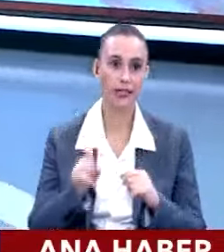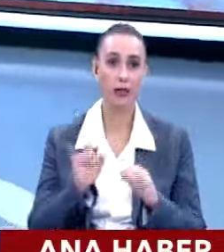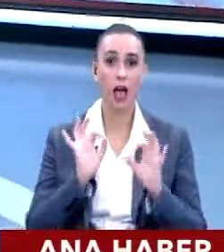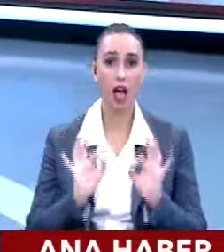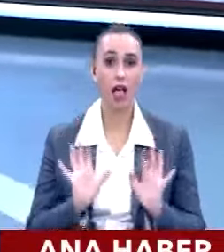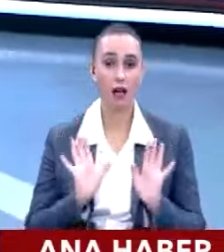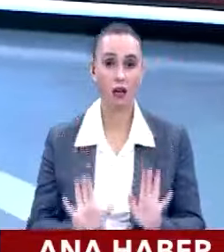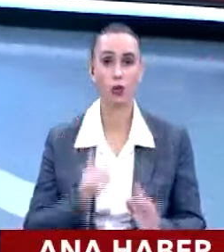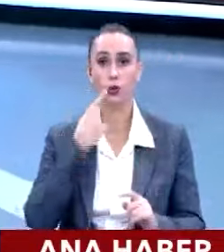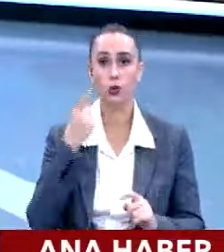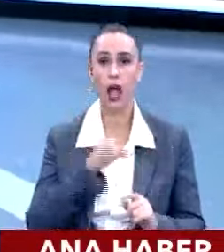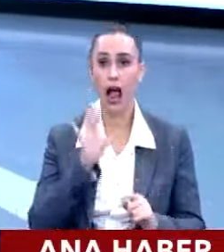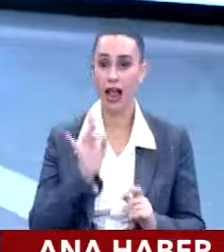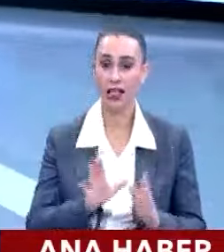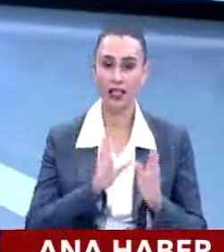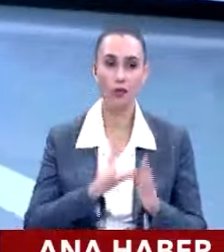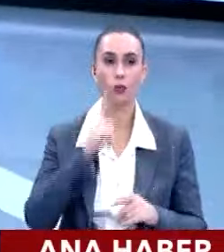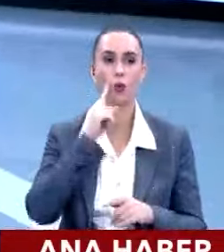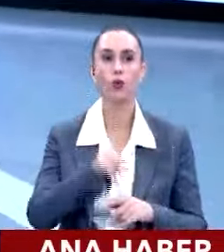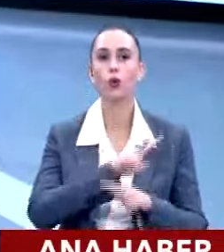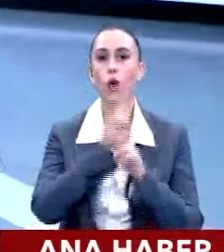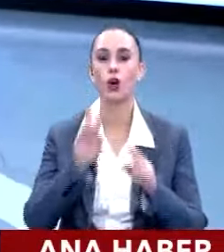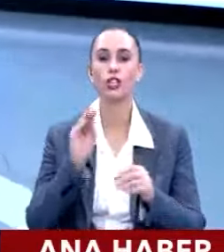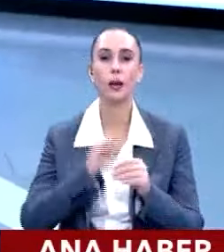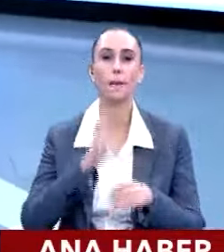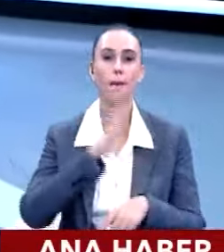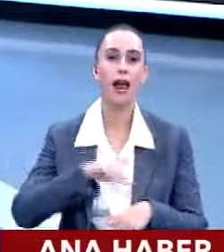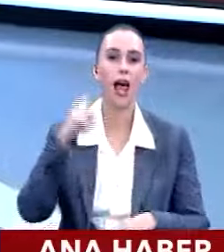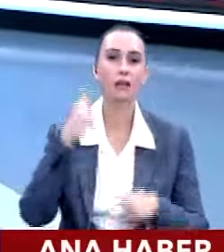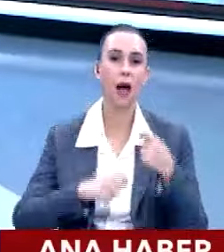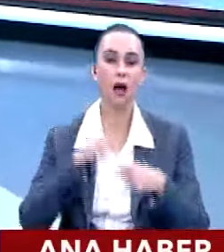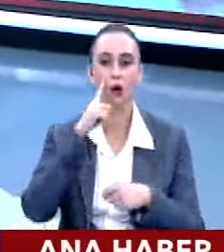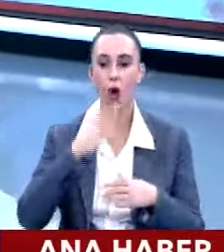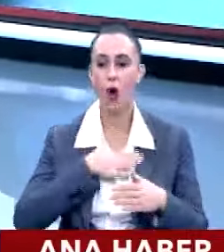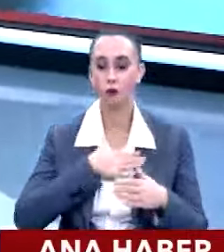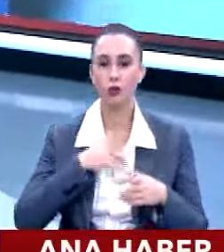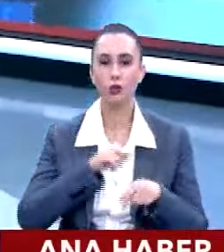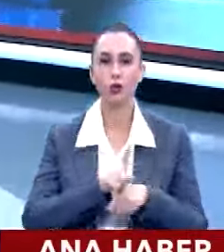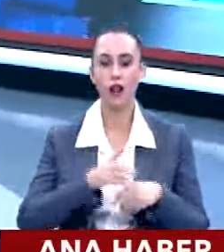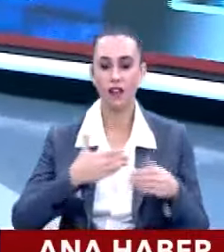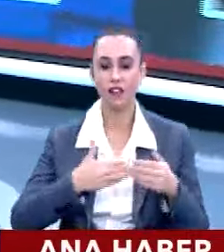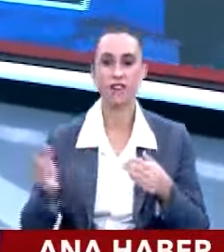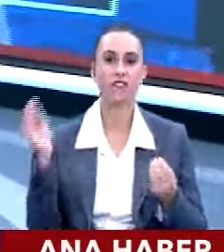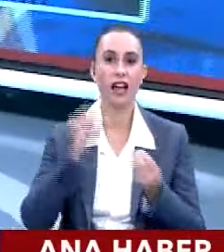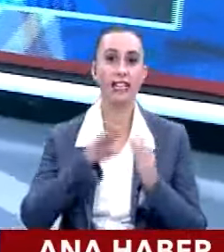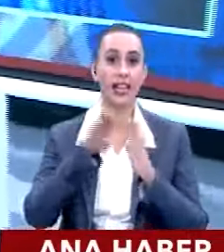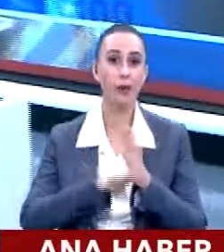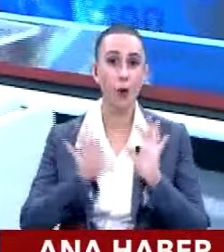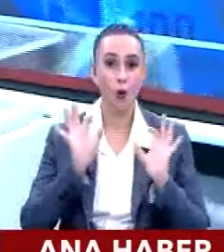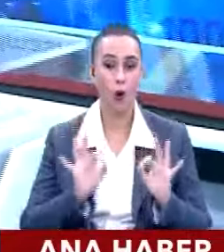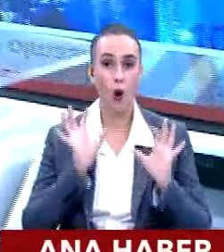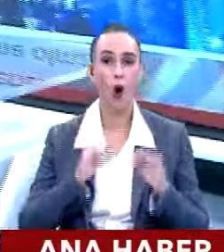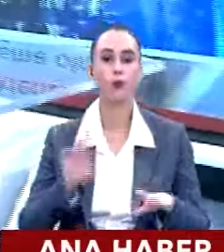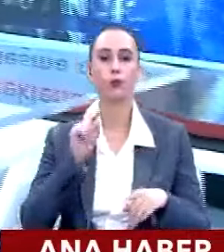mi bırakacak? %50'de devam mı edecek diye. İşte bu konuya ilişkin Merkez Bankası önümüzdeki süreçte bir faiz indirimine gider mi gitmez